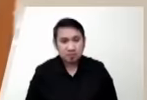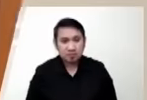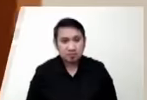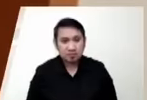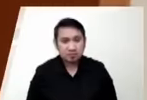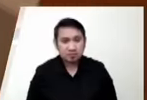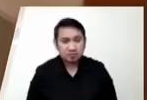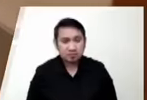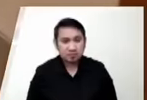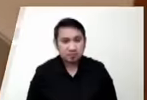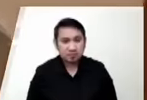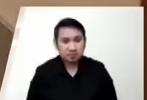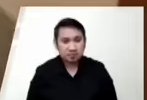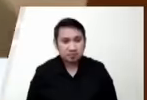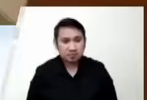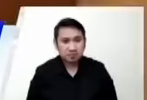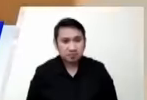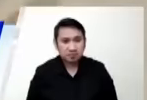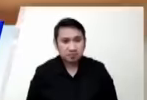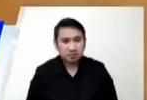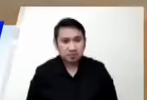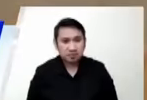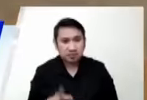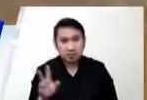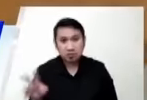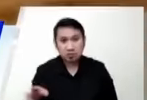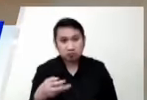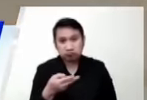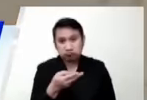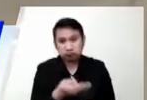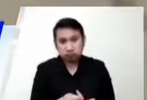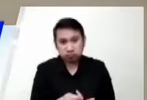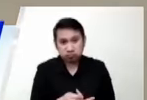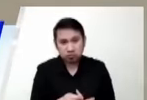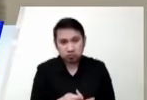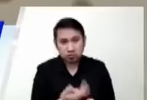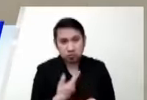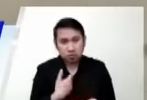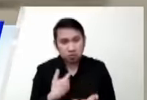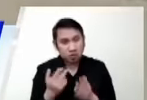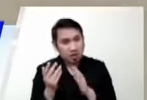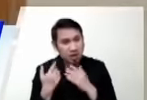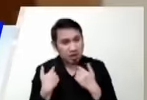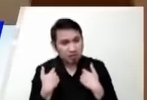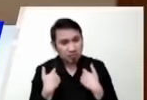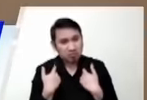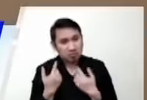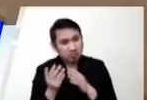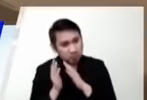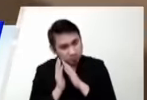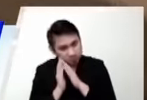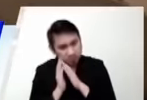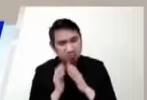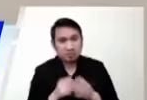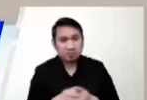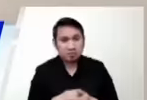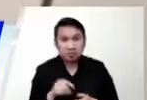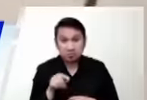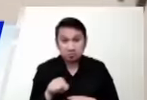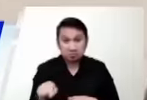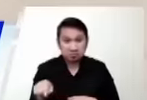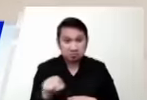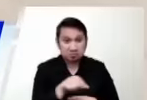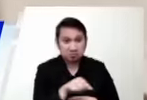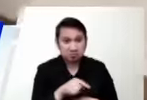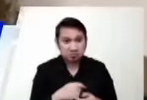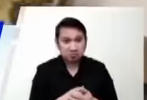Hindi sila mga homeless na sumalampak na lang sa kung saang sulok para lang may matuluyan at matulugan. Sila yung mga tinatawag na